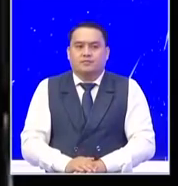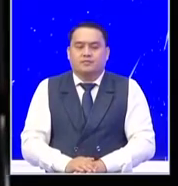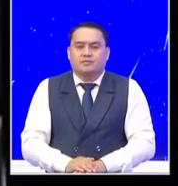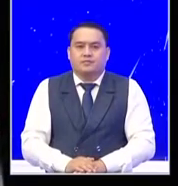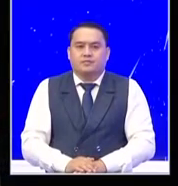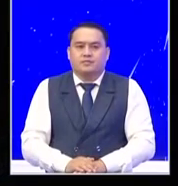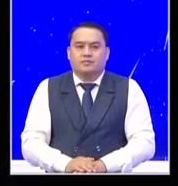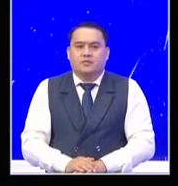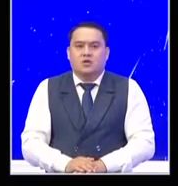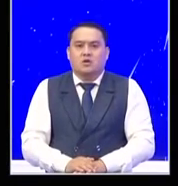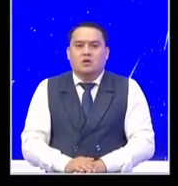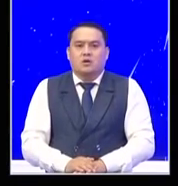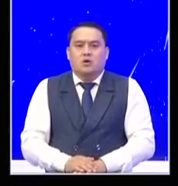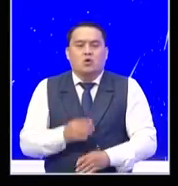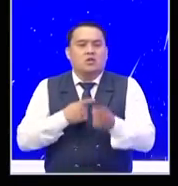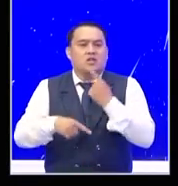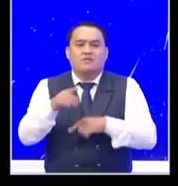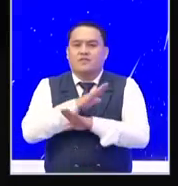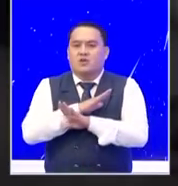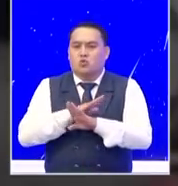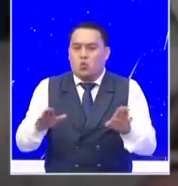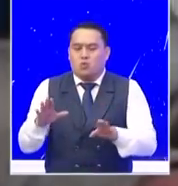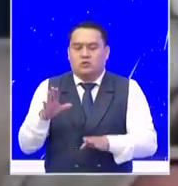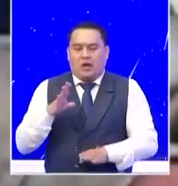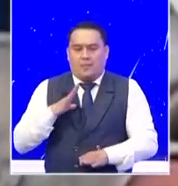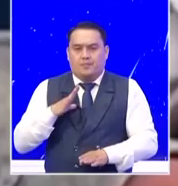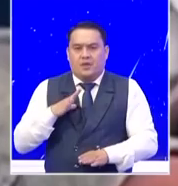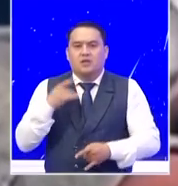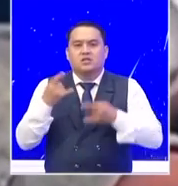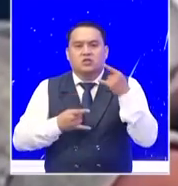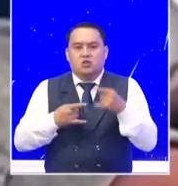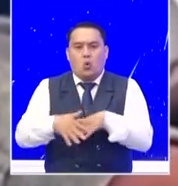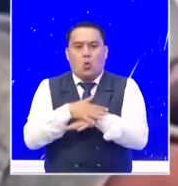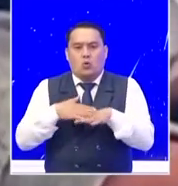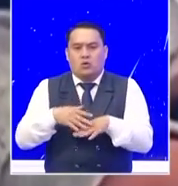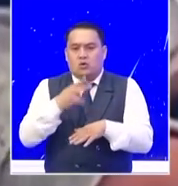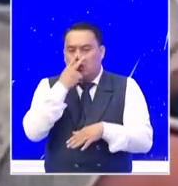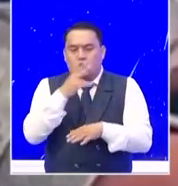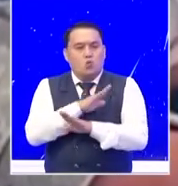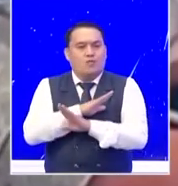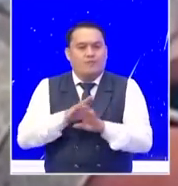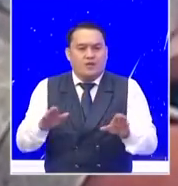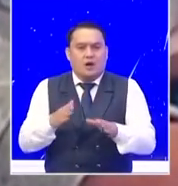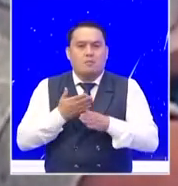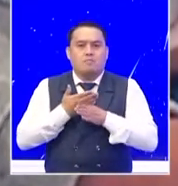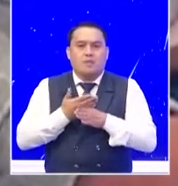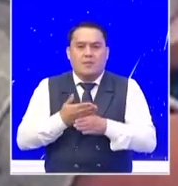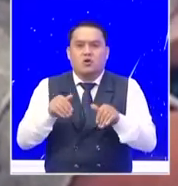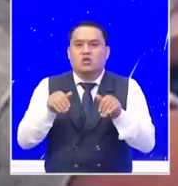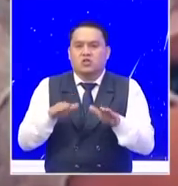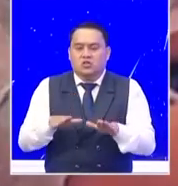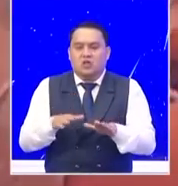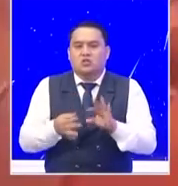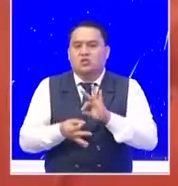Но этого не случилось. Он не вернулся на экраны телевизоров. Зрители больше не увидят его, помогающего решить